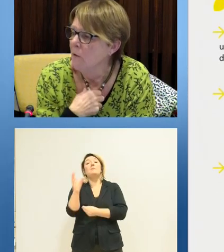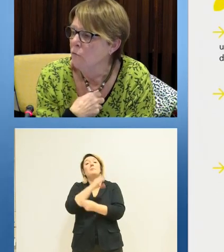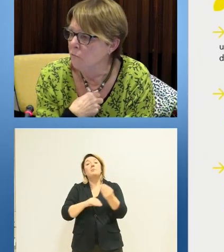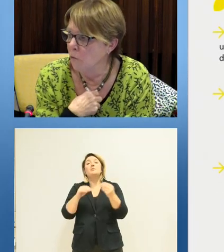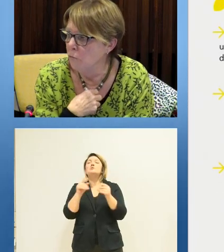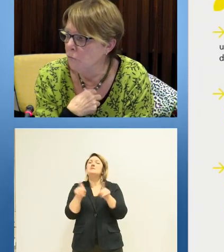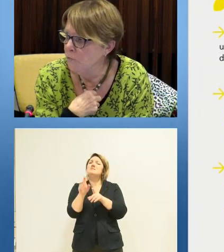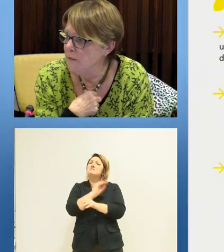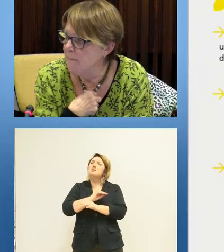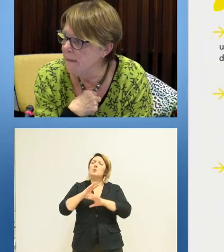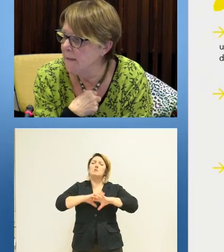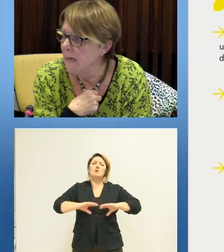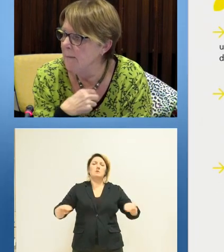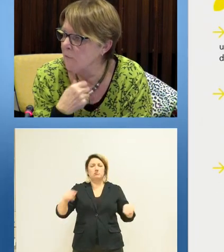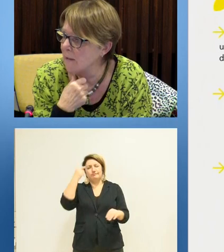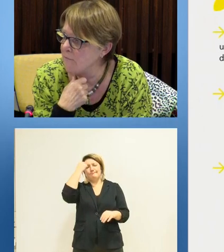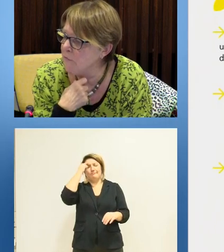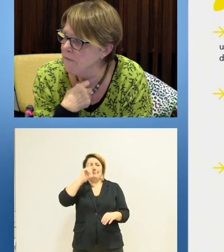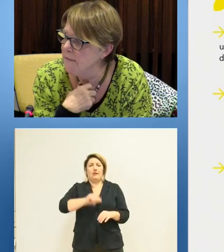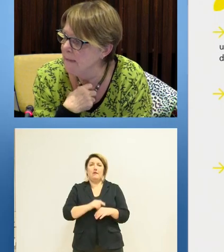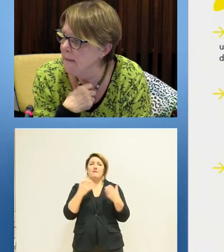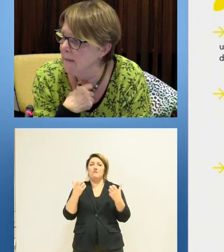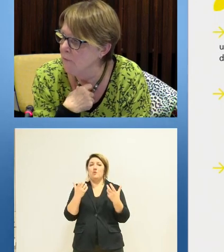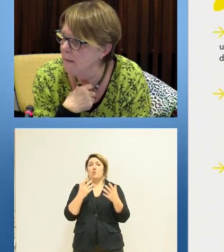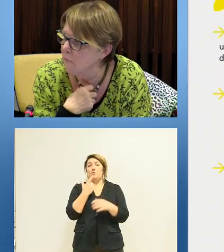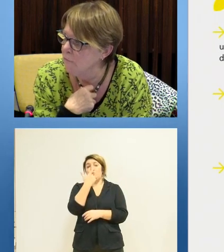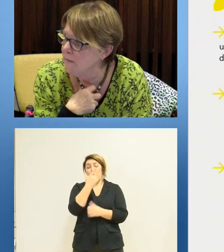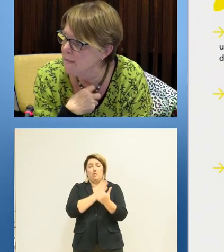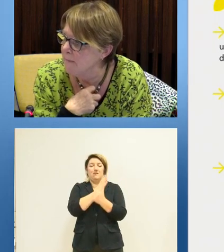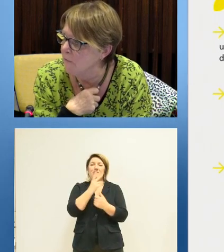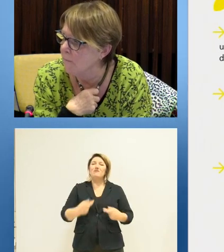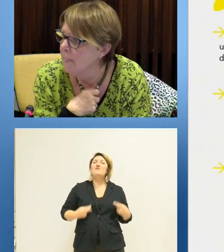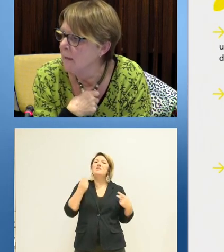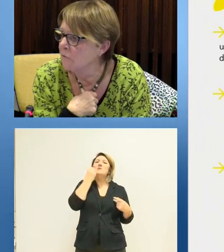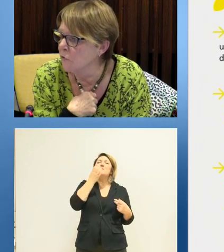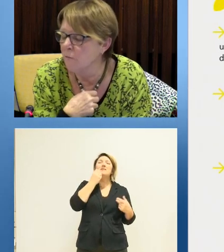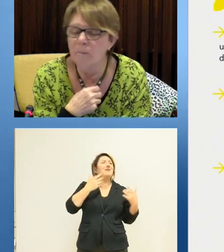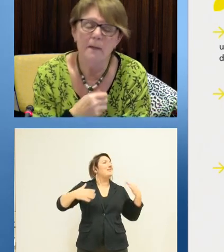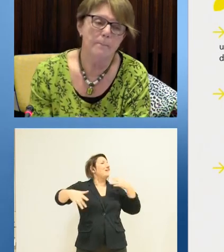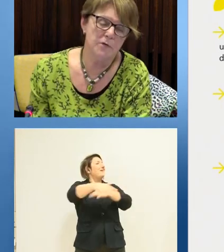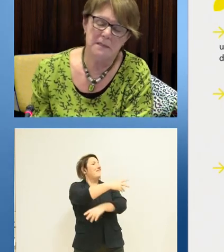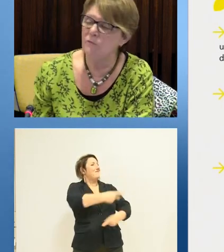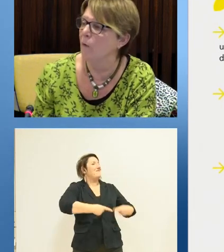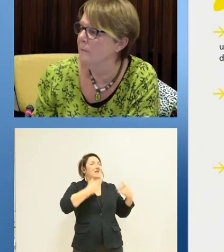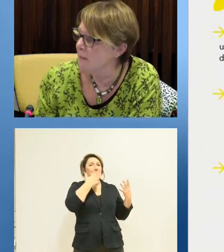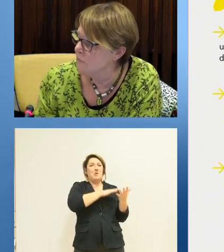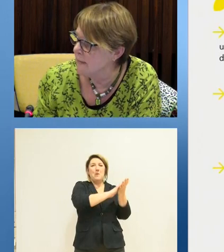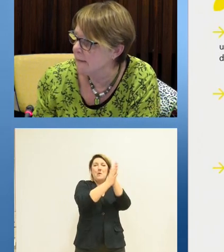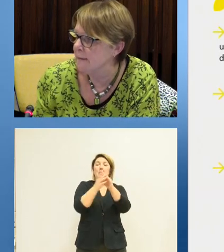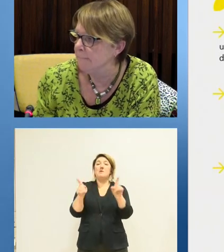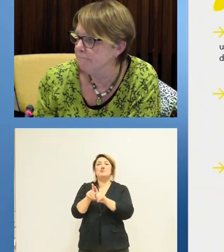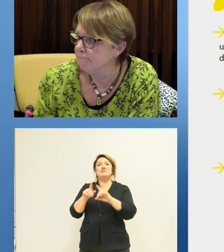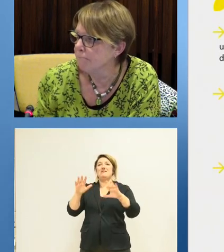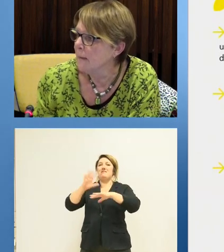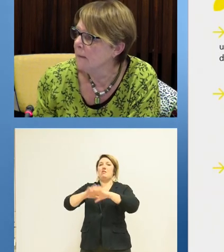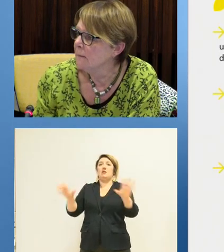nous voulons une double dynamique améliorer la vie quotidienne et le cadre de vie des habitants transformer positivement l'image de ce